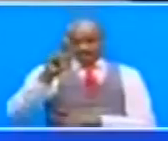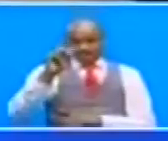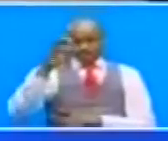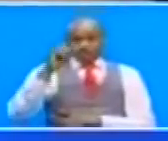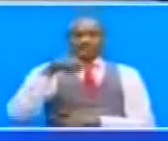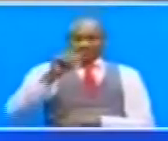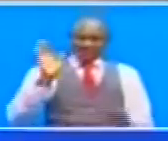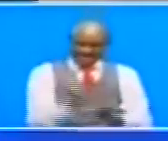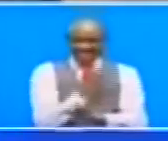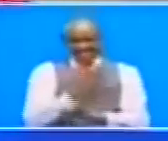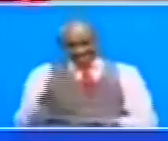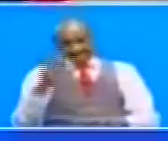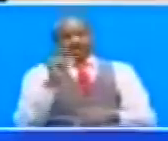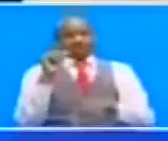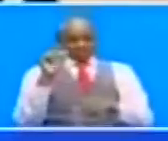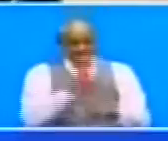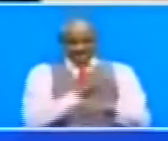mwimbaji maarufu wa nyimbo za Injili.